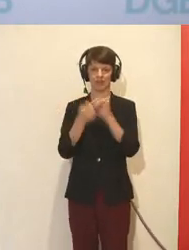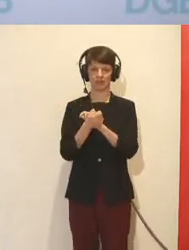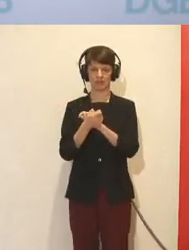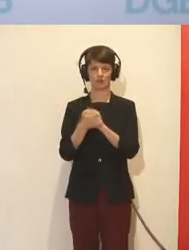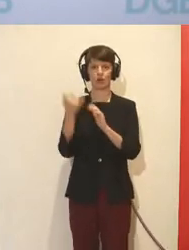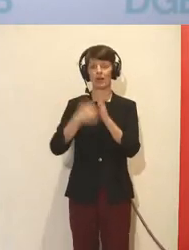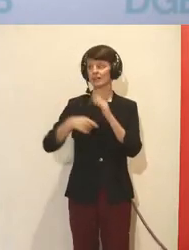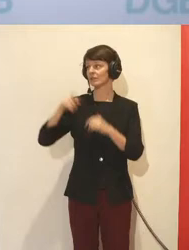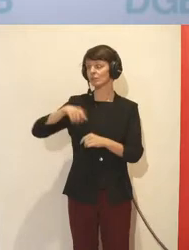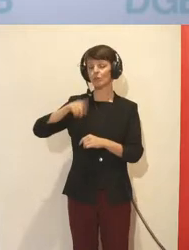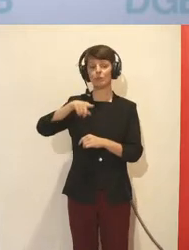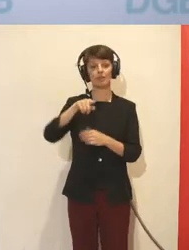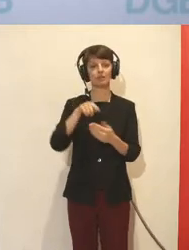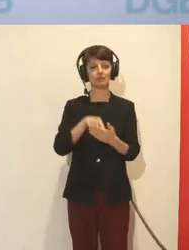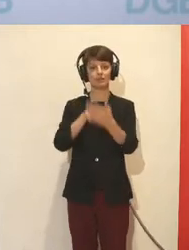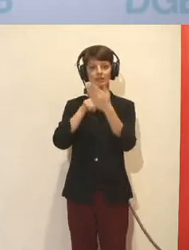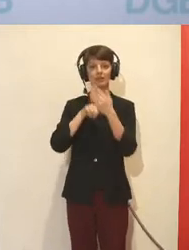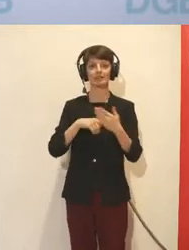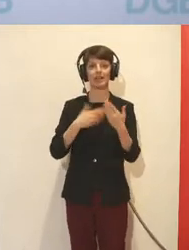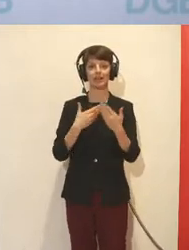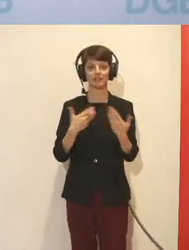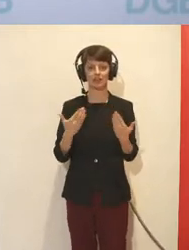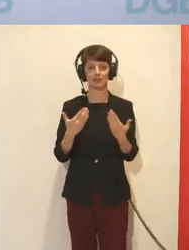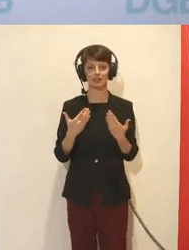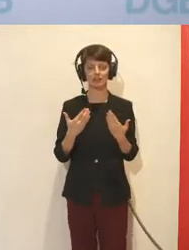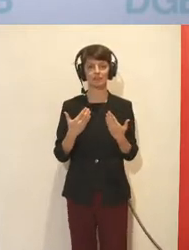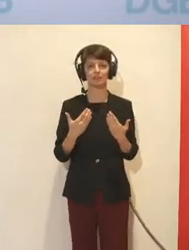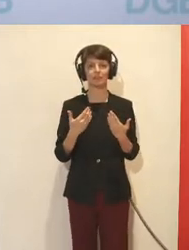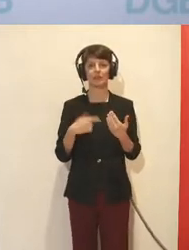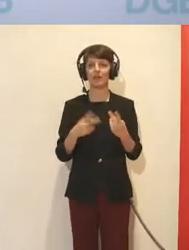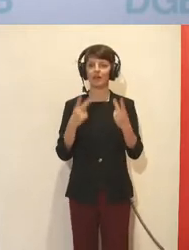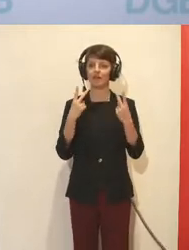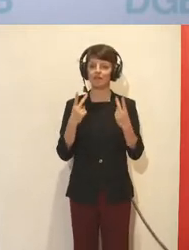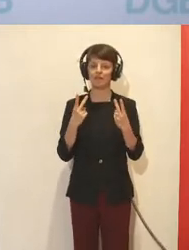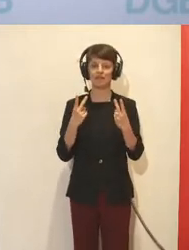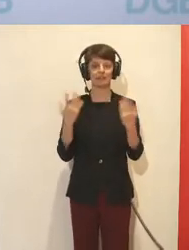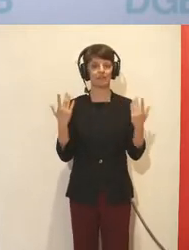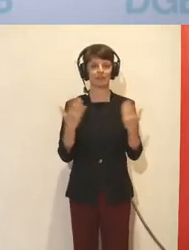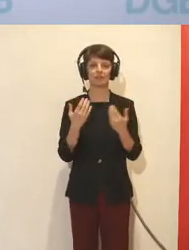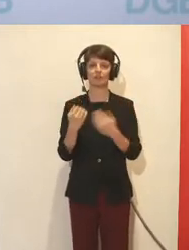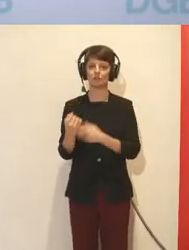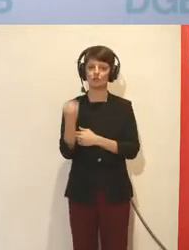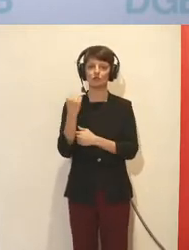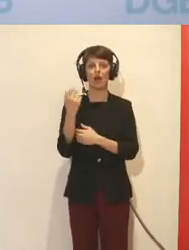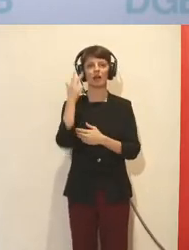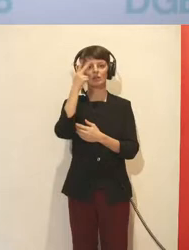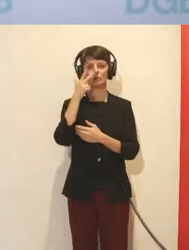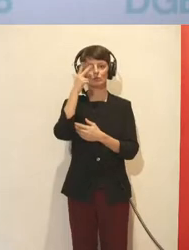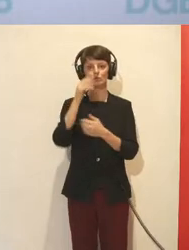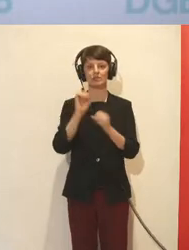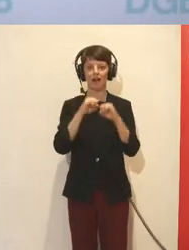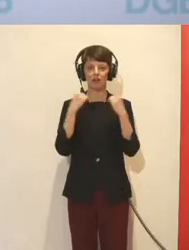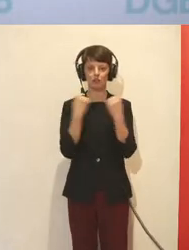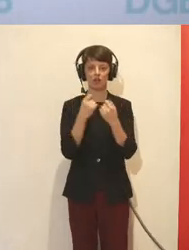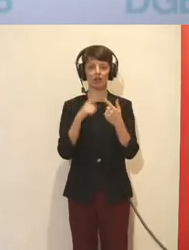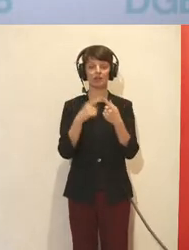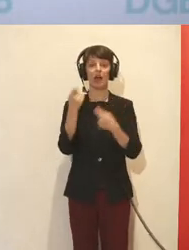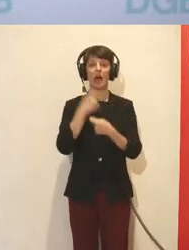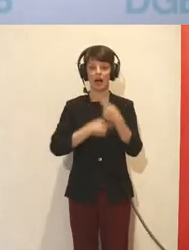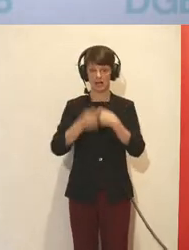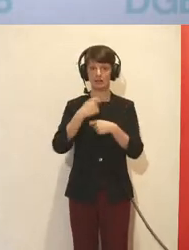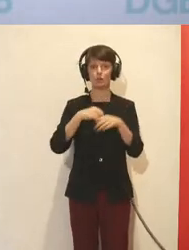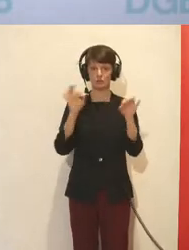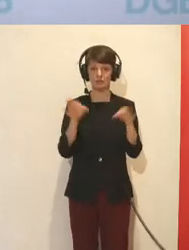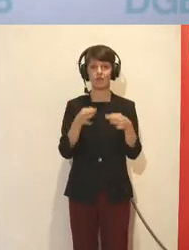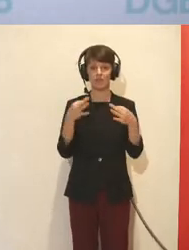wie wichtig es ist dass wir einen starken sozialstaat haben der handlungsfähig ist und